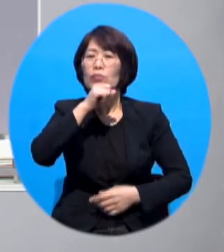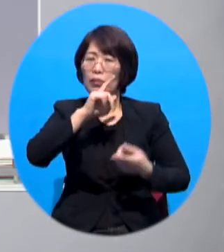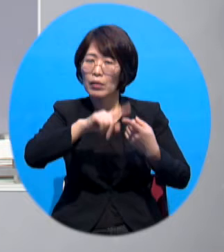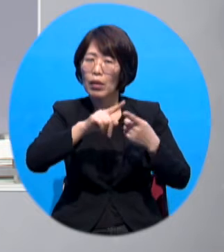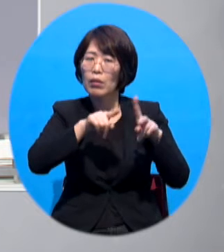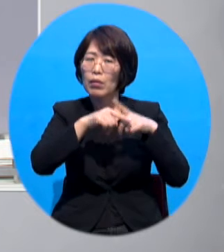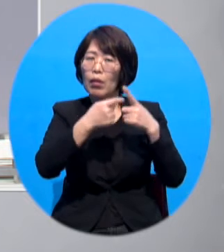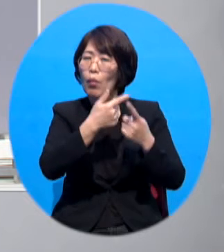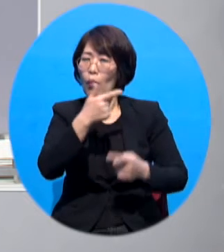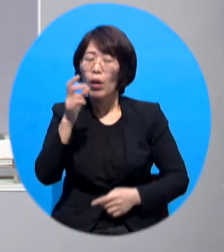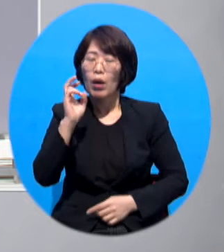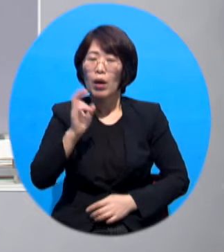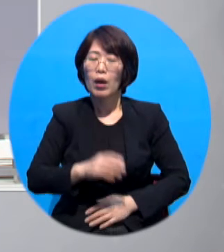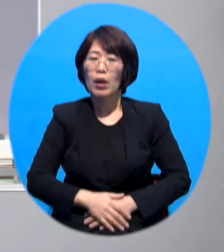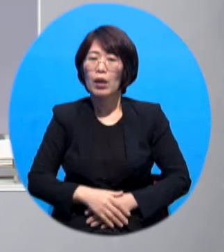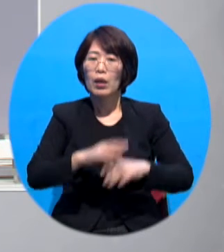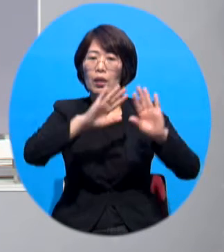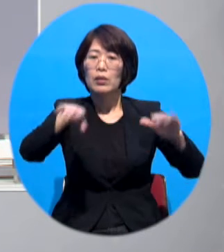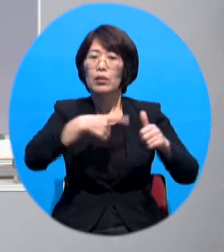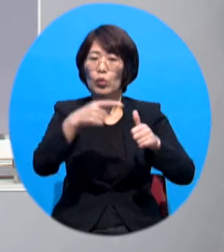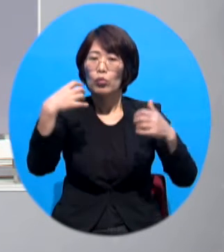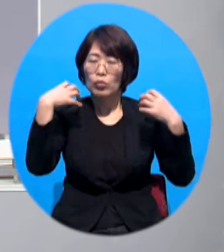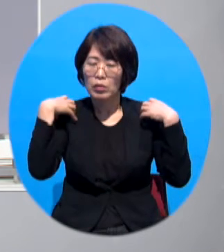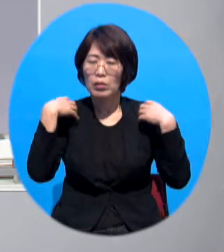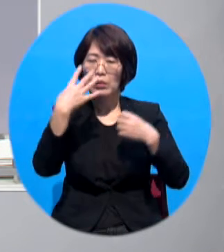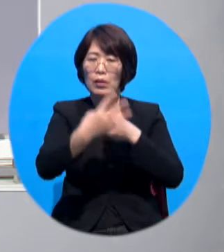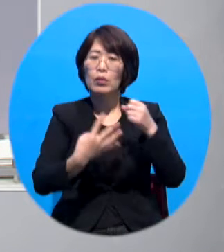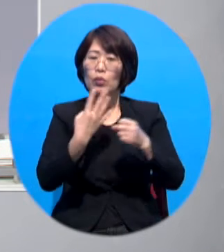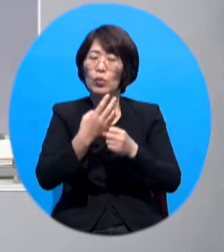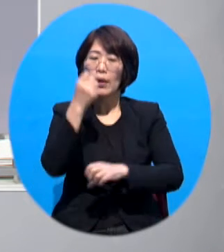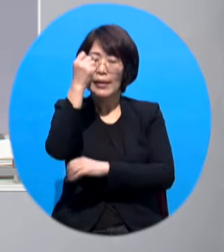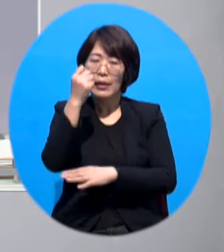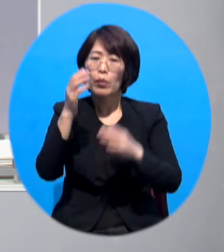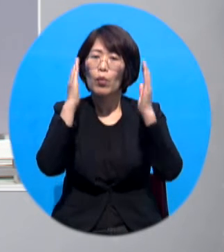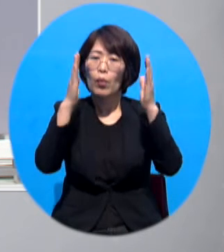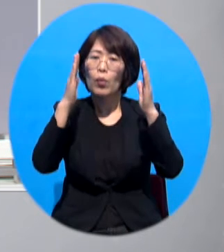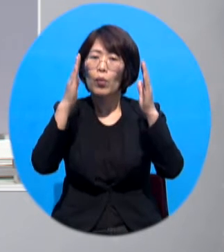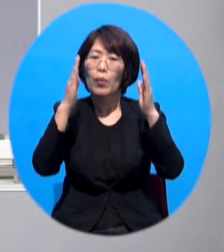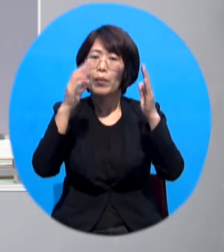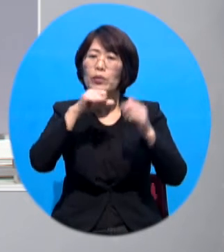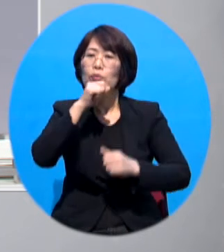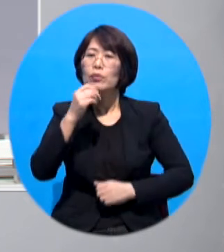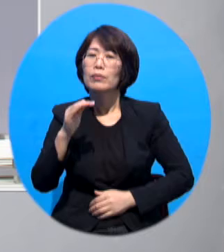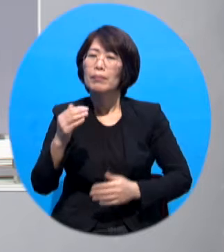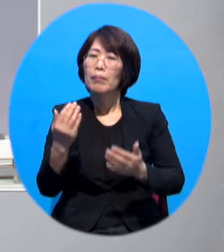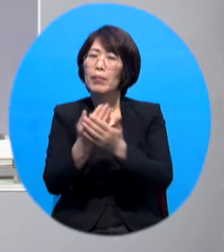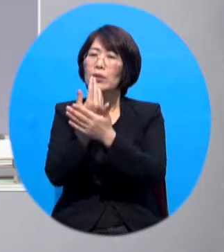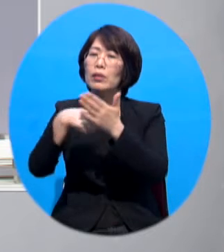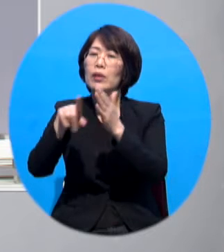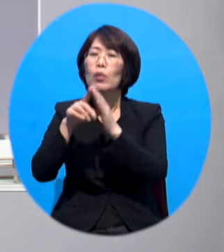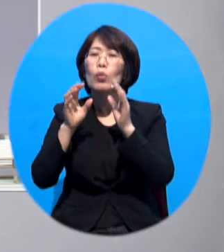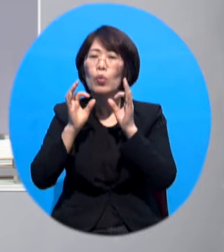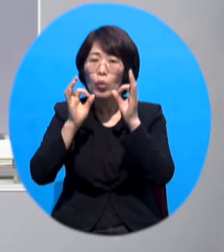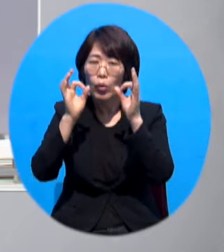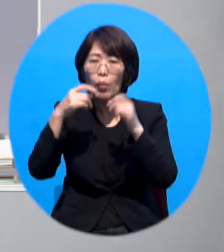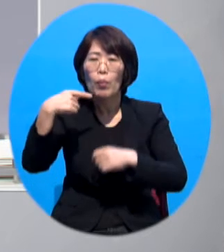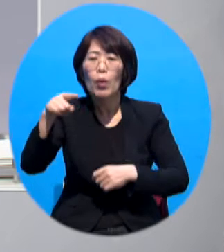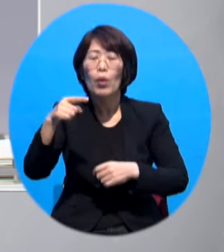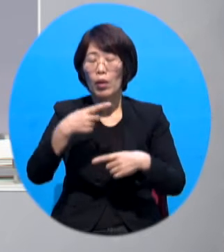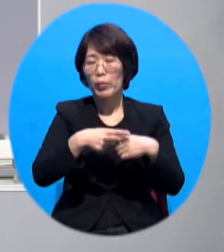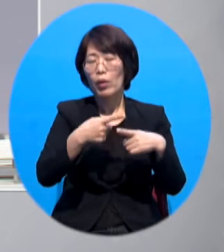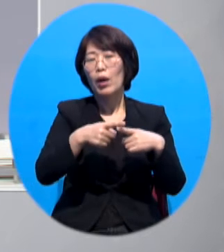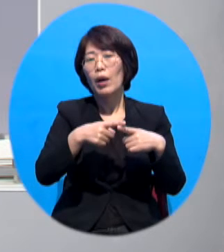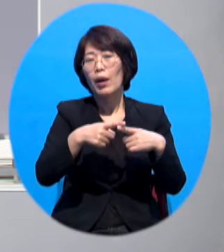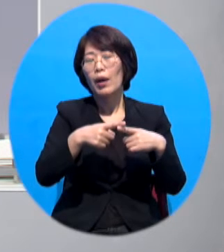생각합니다 전남 계획 챙이 지난 4년 기초 기본 학력 증진을 위한 노력을 평가 하신다면